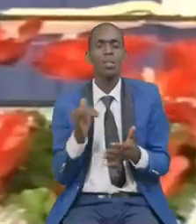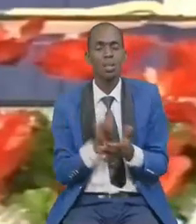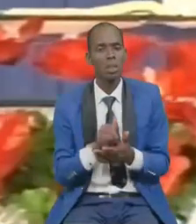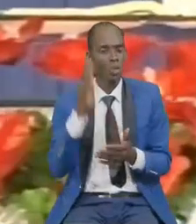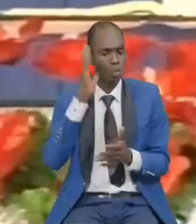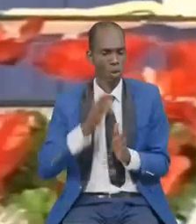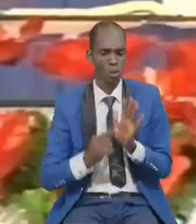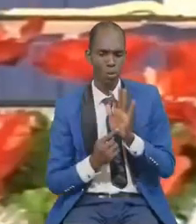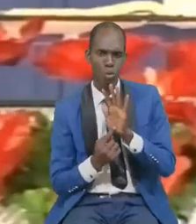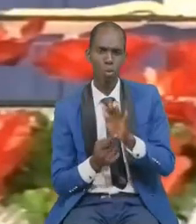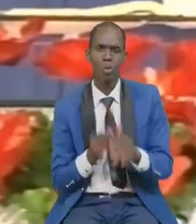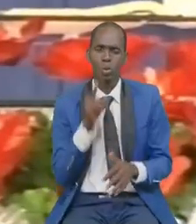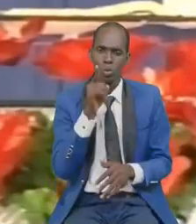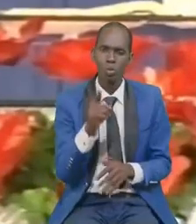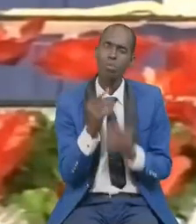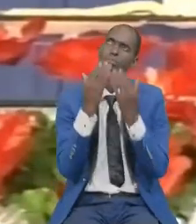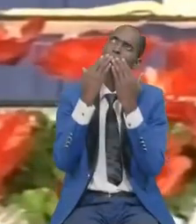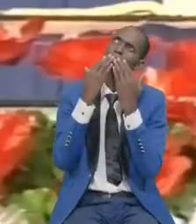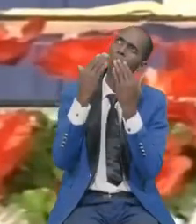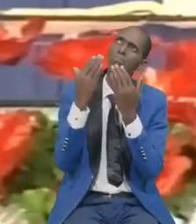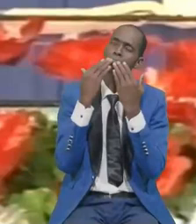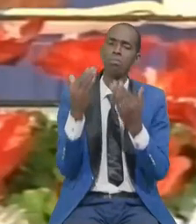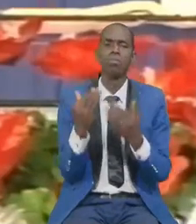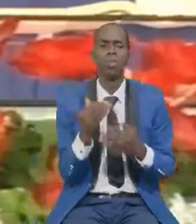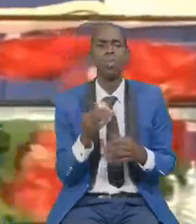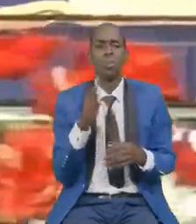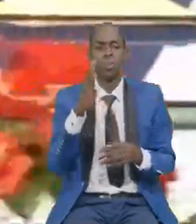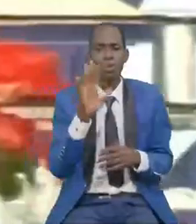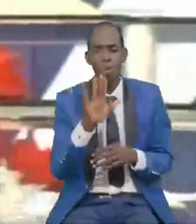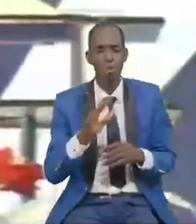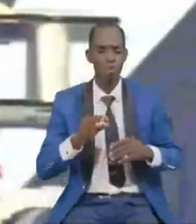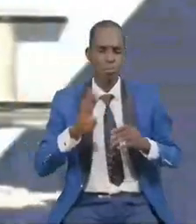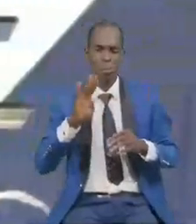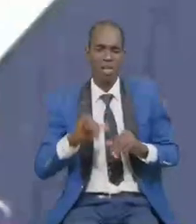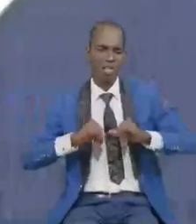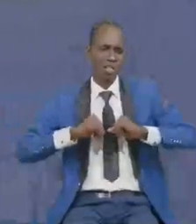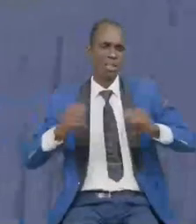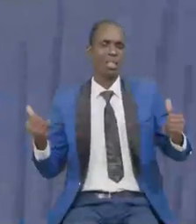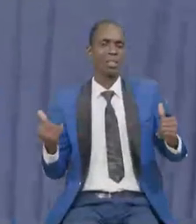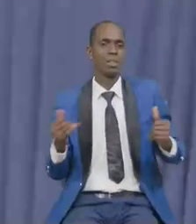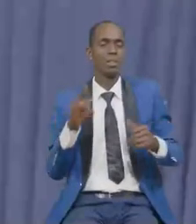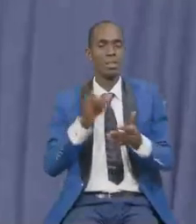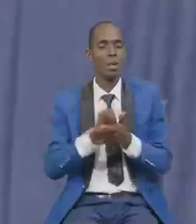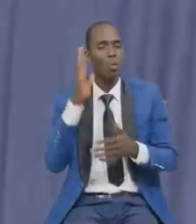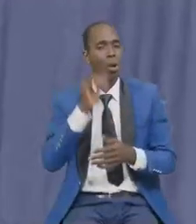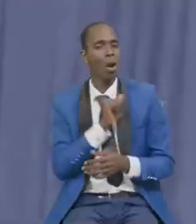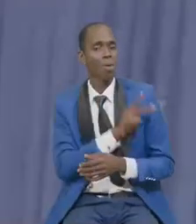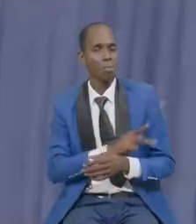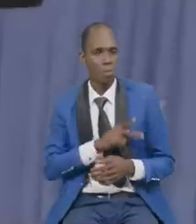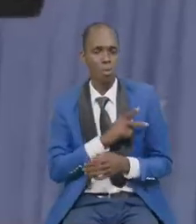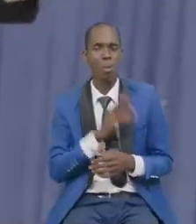apprécies mon renoncement à soi. Prive-toi de ceci, de cela et de